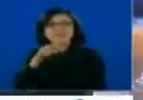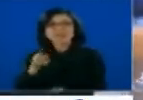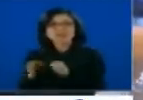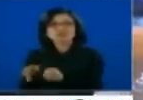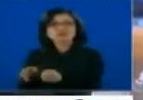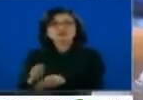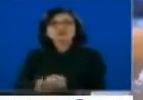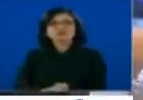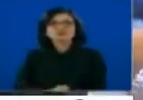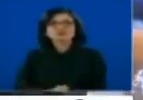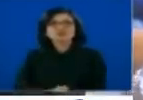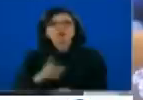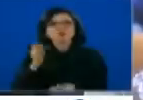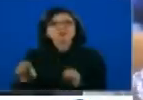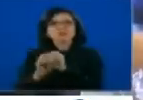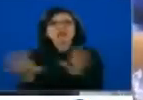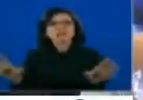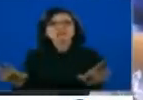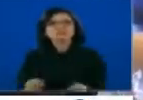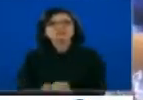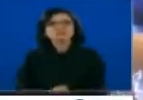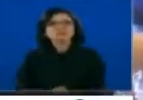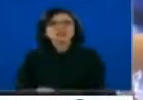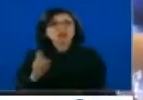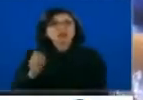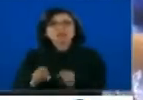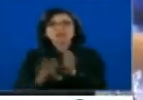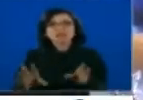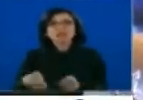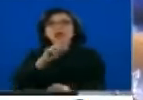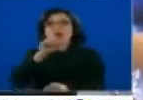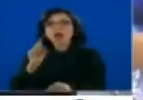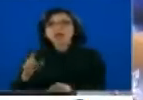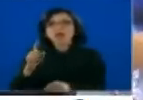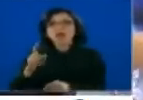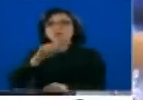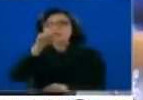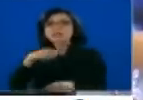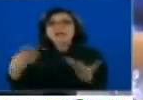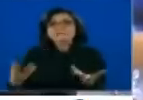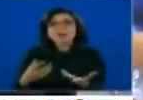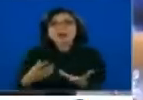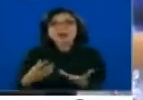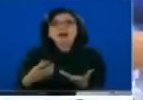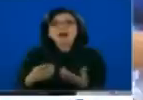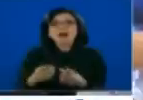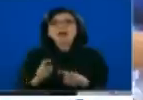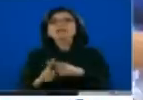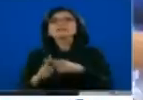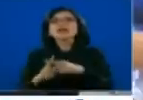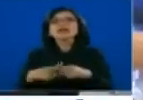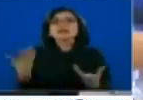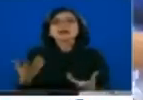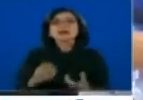tadi supaya clear semuanya yang jelas kalau ditanya Apakah kelebihan Pasangan calon nomor du saya